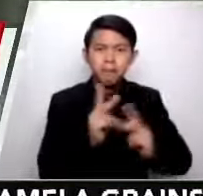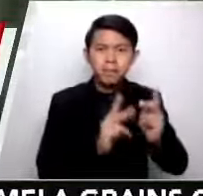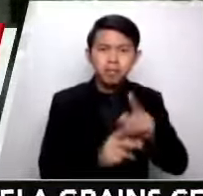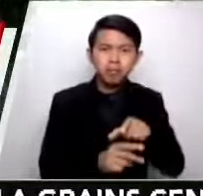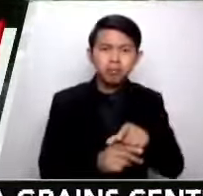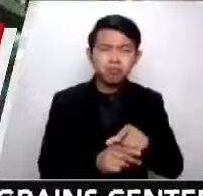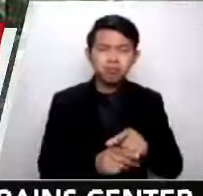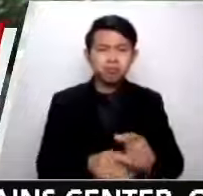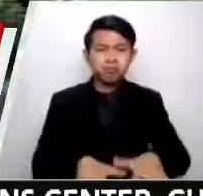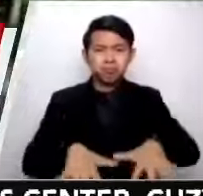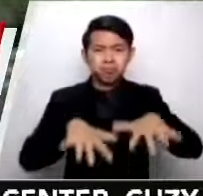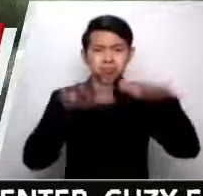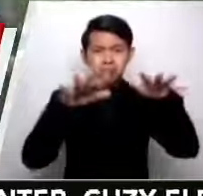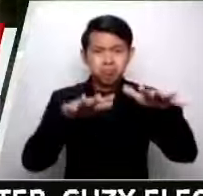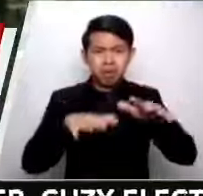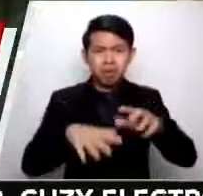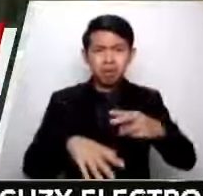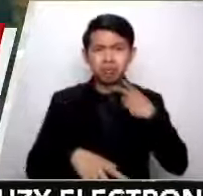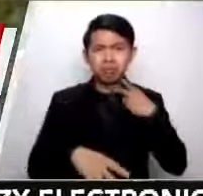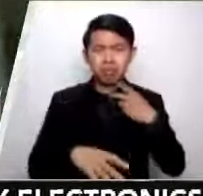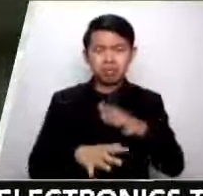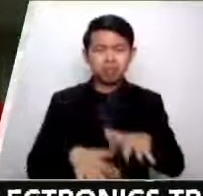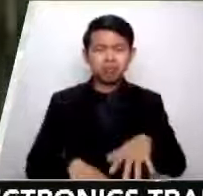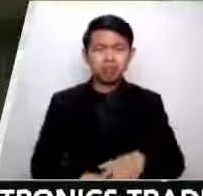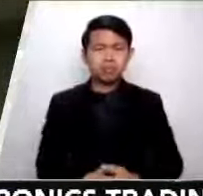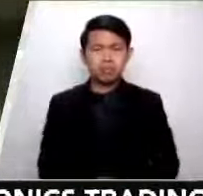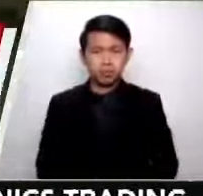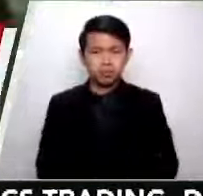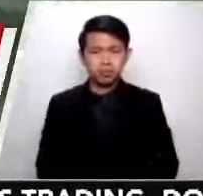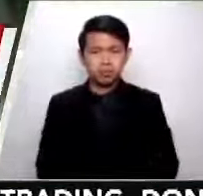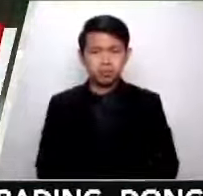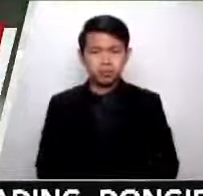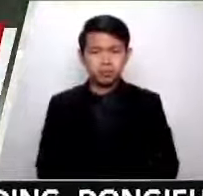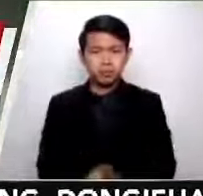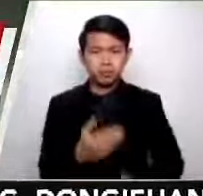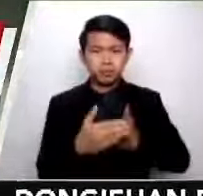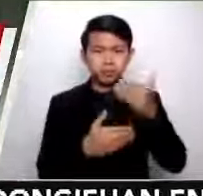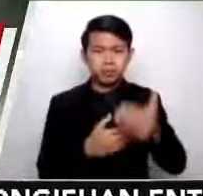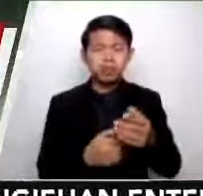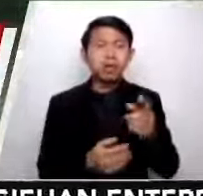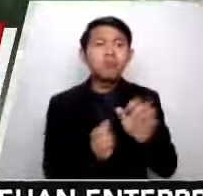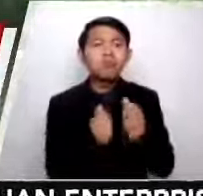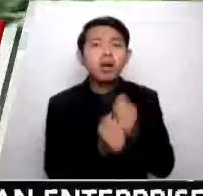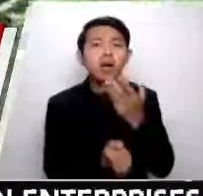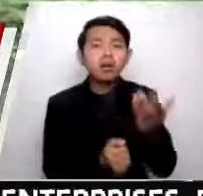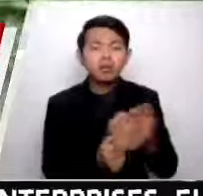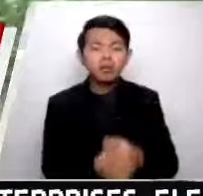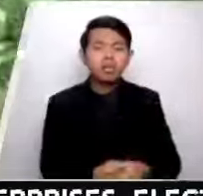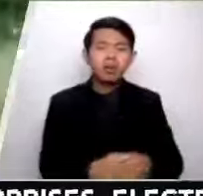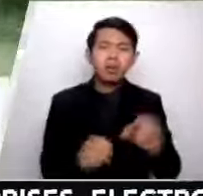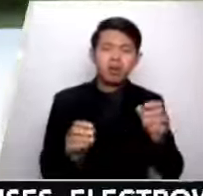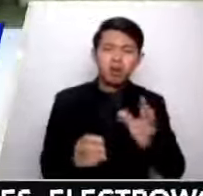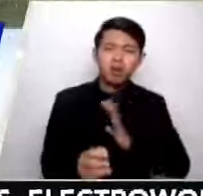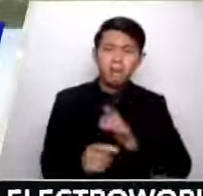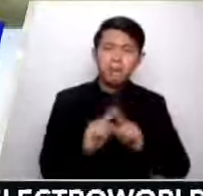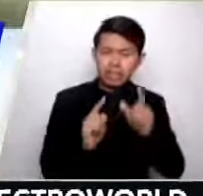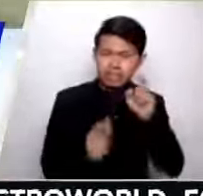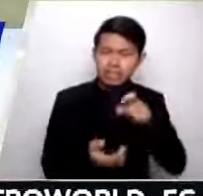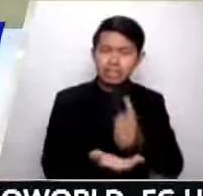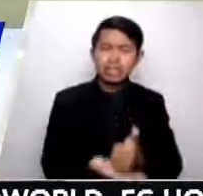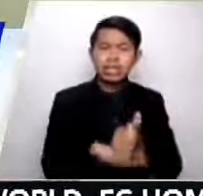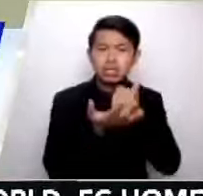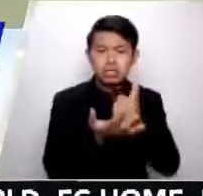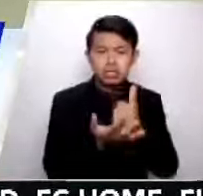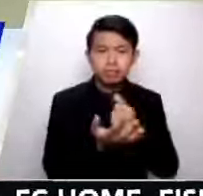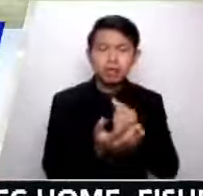kulang lang, relief sa katubig. Yun, pagkain at tubig ang hinihiling nila. Marami pang nasa mga second floor nila,